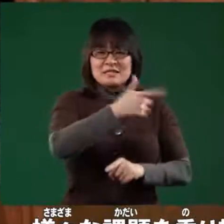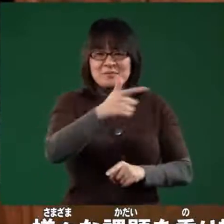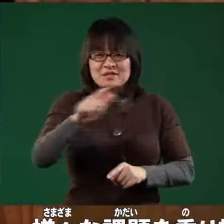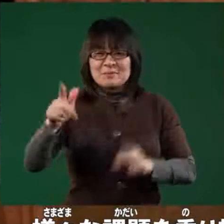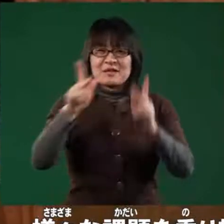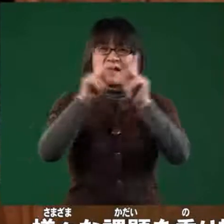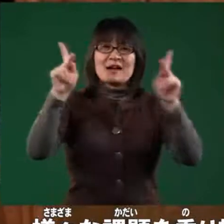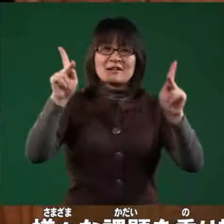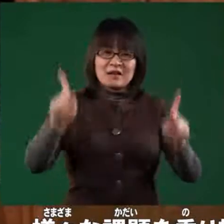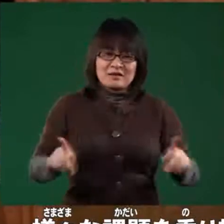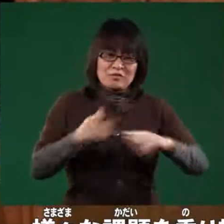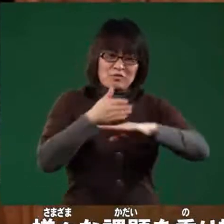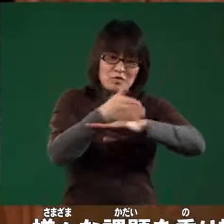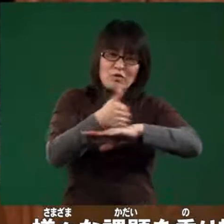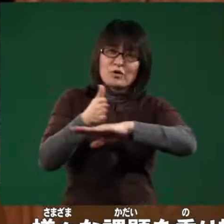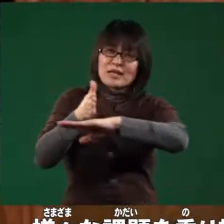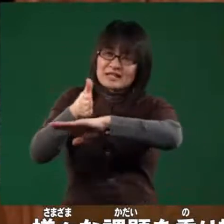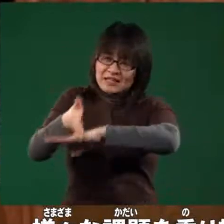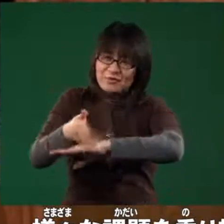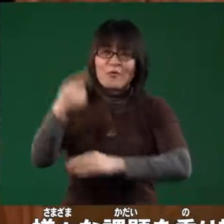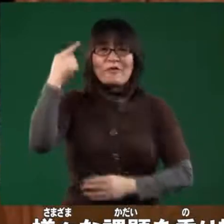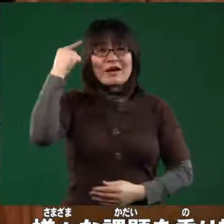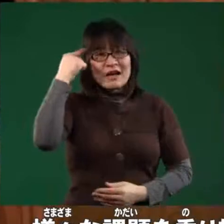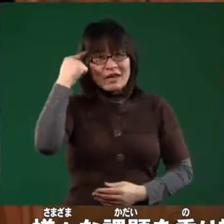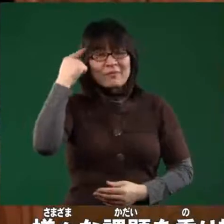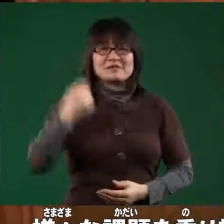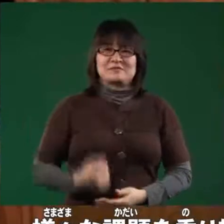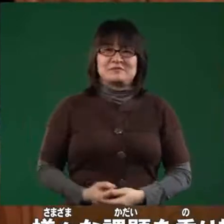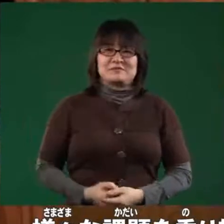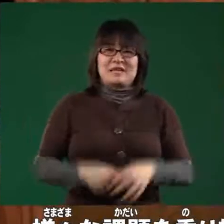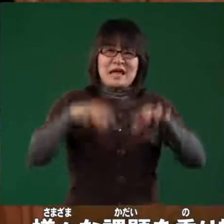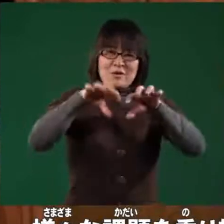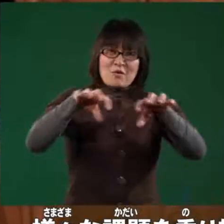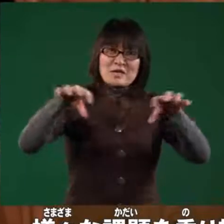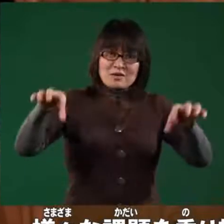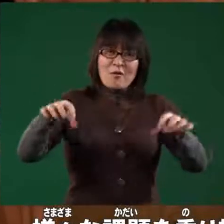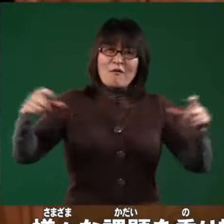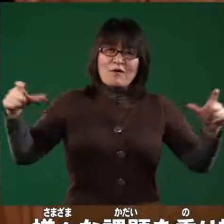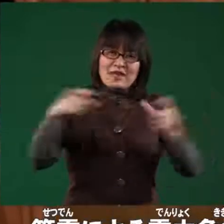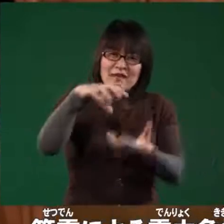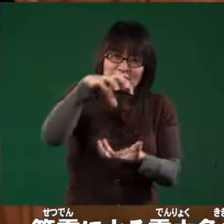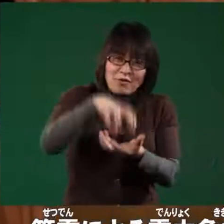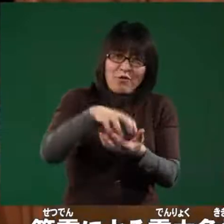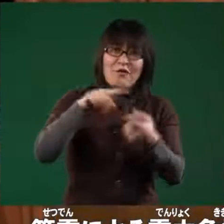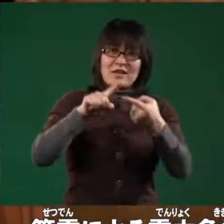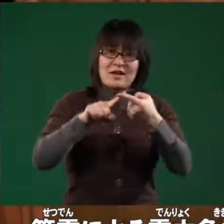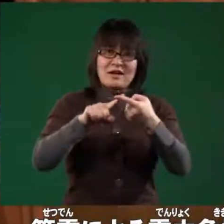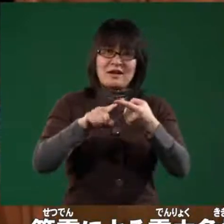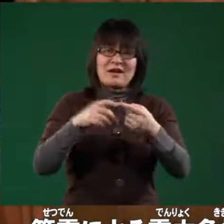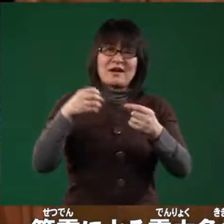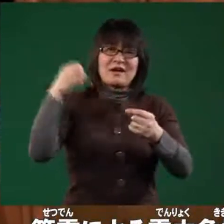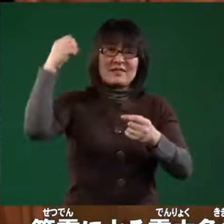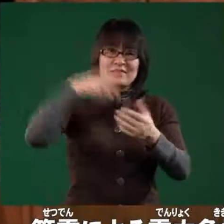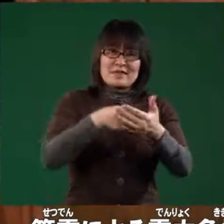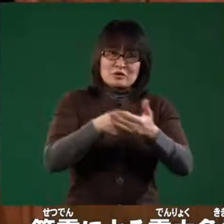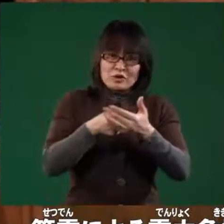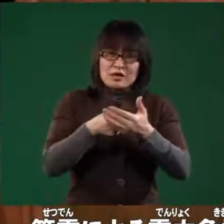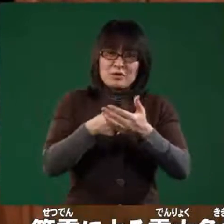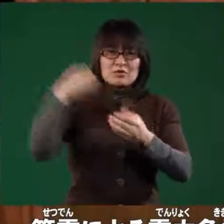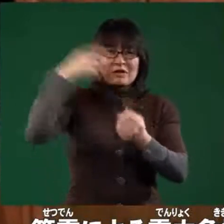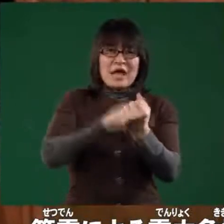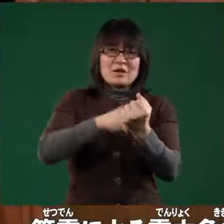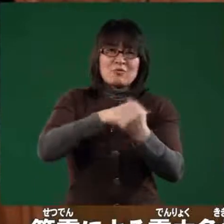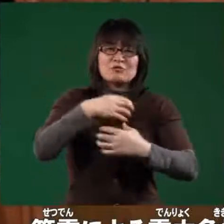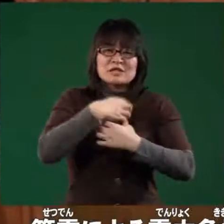てきたと、こんなふうに考えております。ゴミの大幅な減量や節電による電力機器の